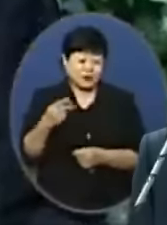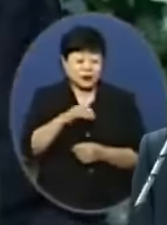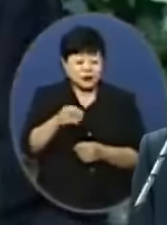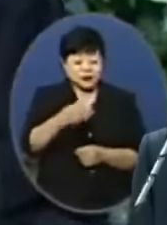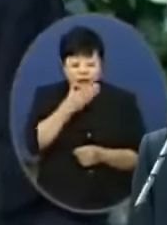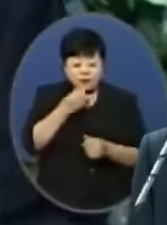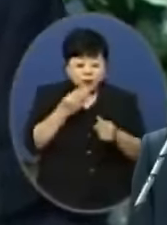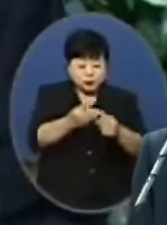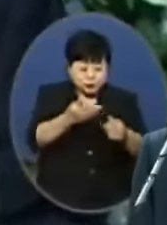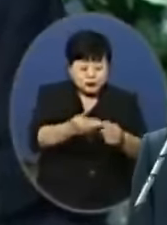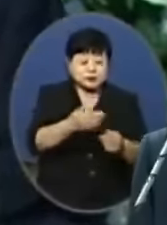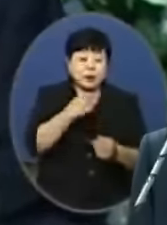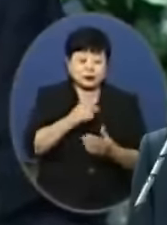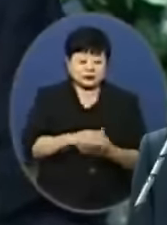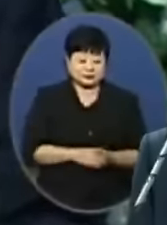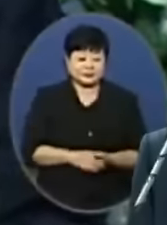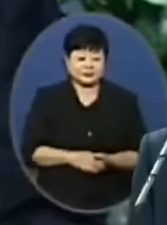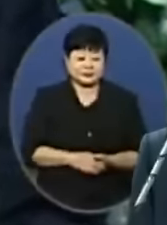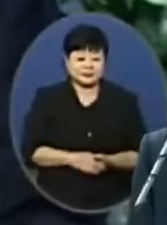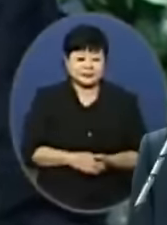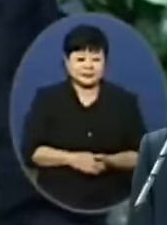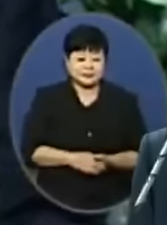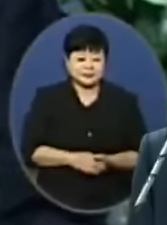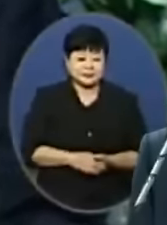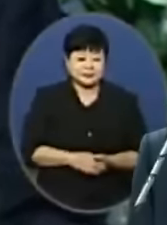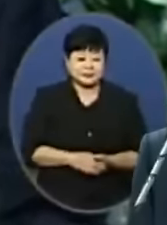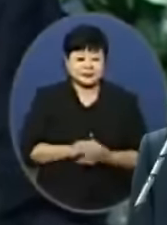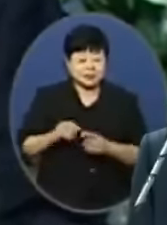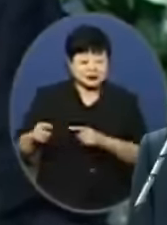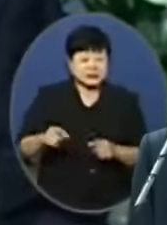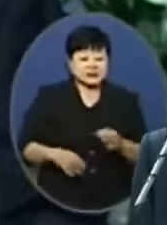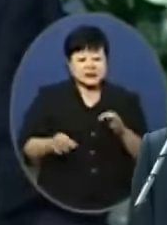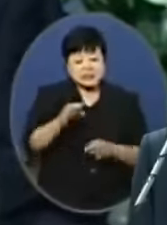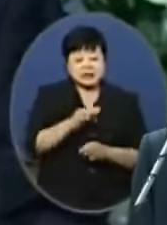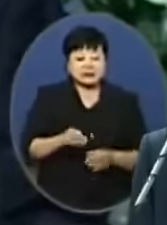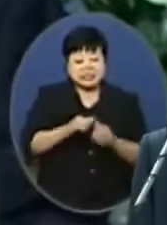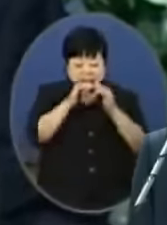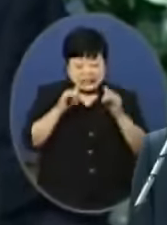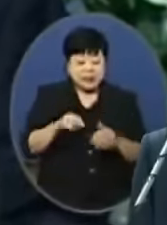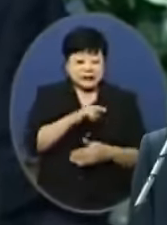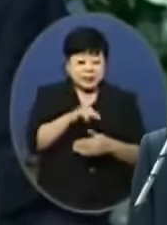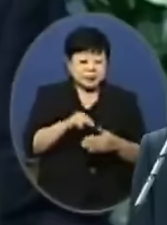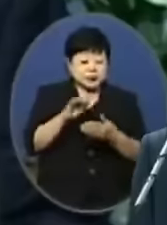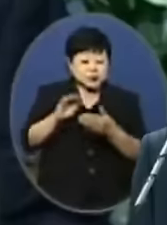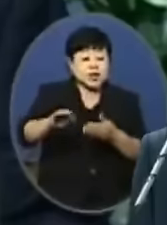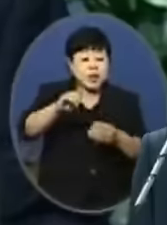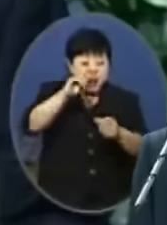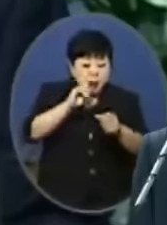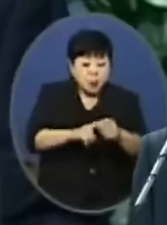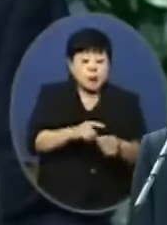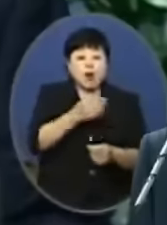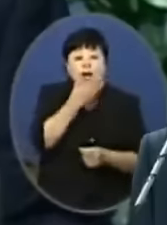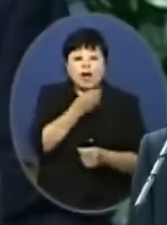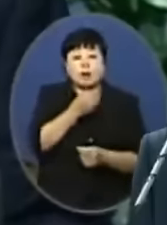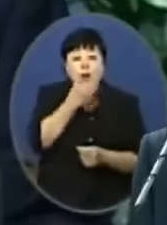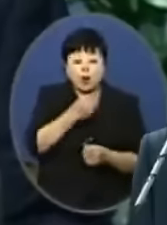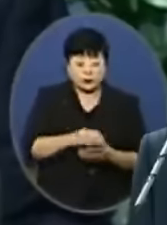이웃을 행복하게 만들어주고 싶은 것입니다. 정치, 경제, 사회생활의 배우의 목표도